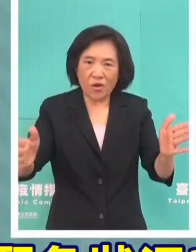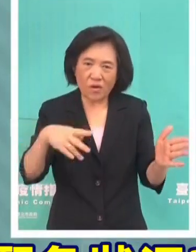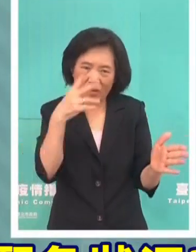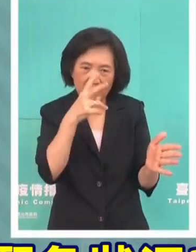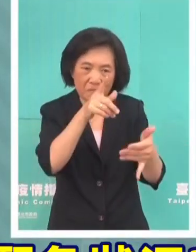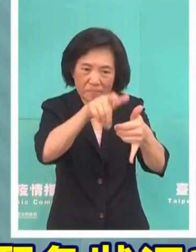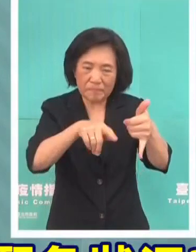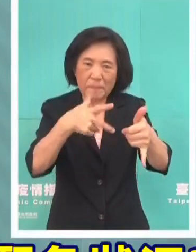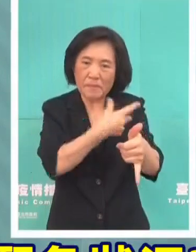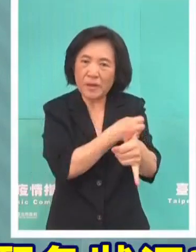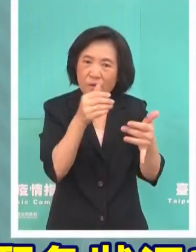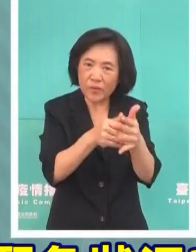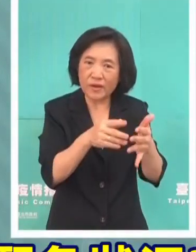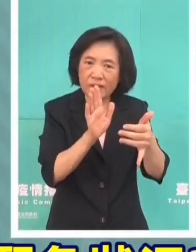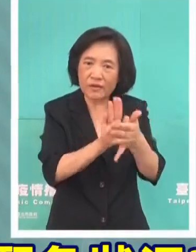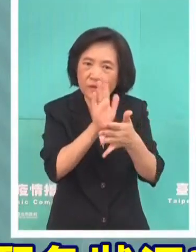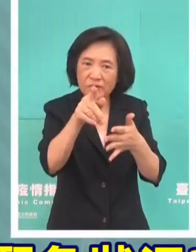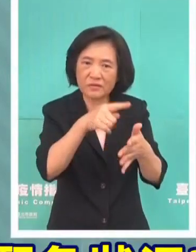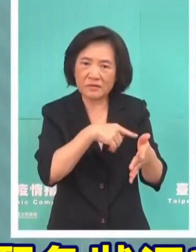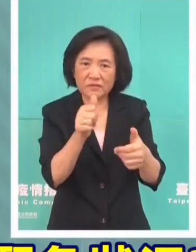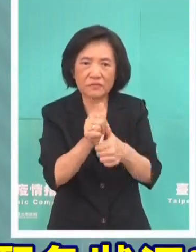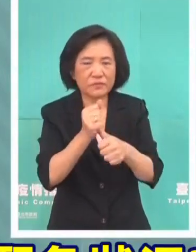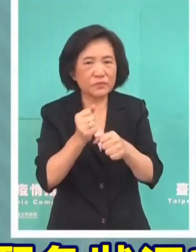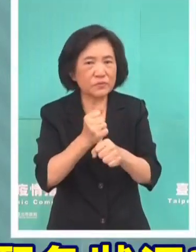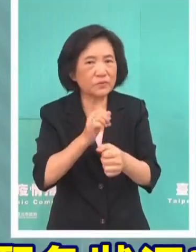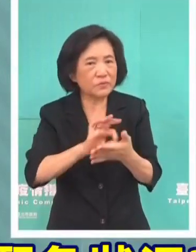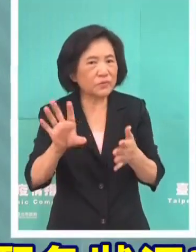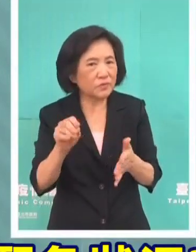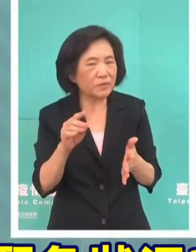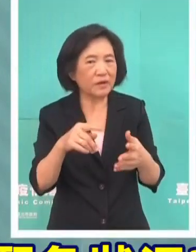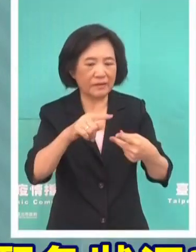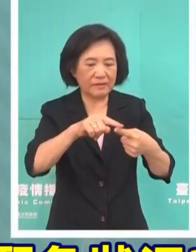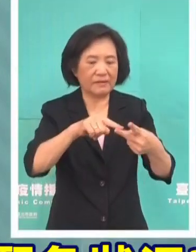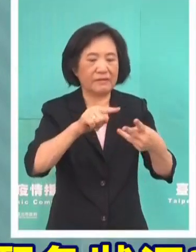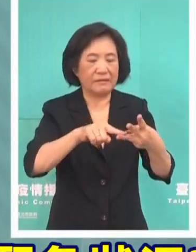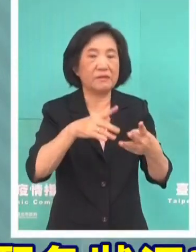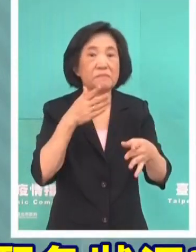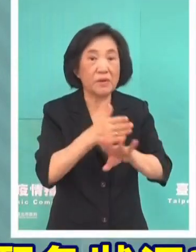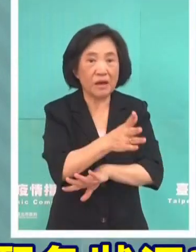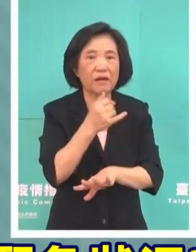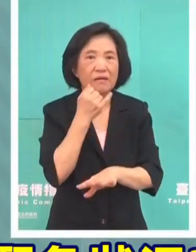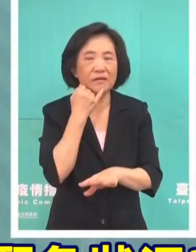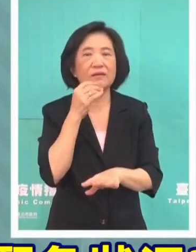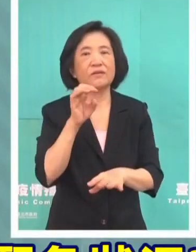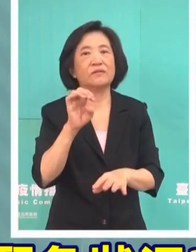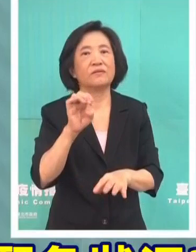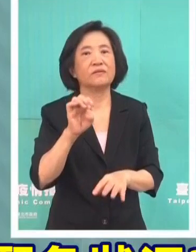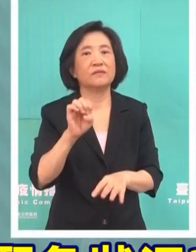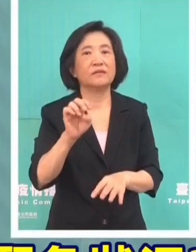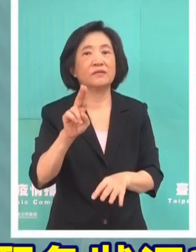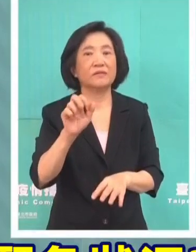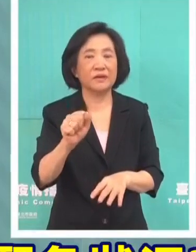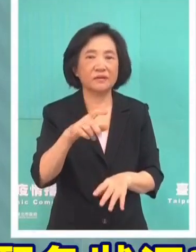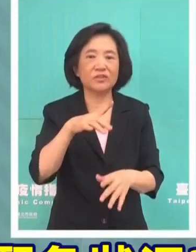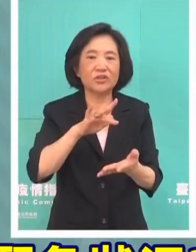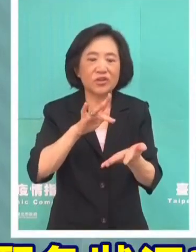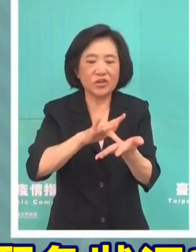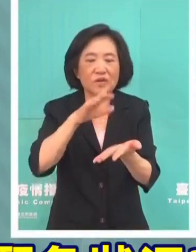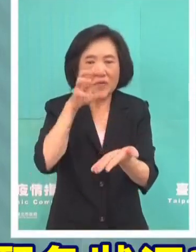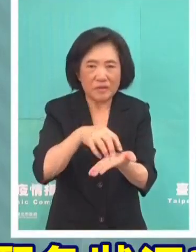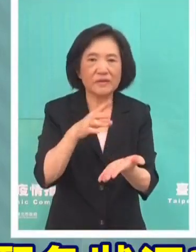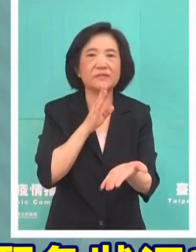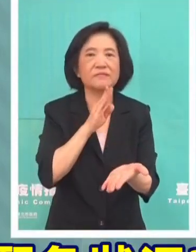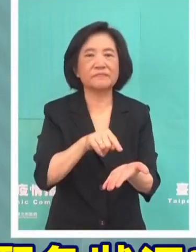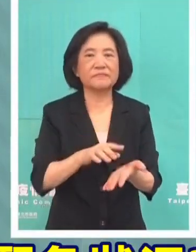是比较大范围它的那副作用，啊，最后这些通过的才拿到一个药证，你知道我们有时候